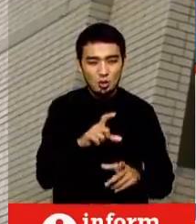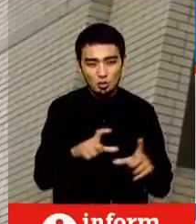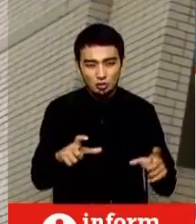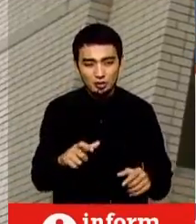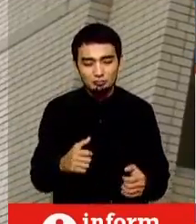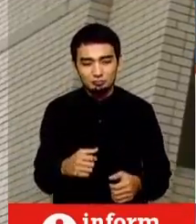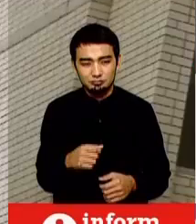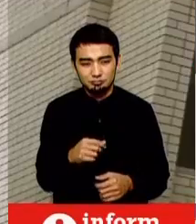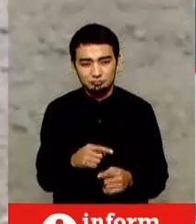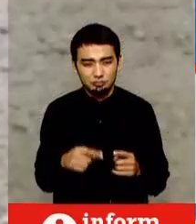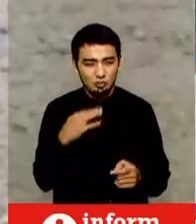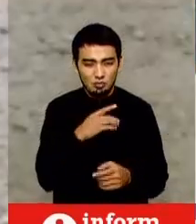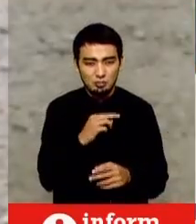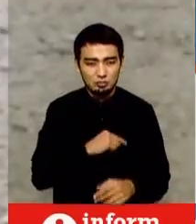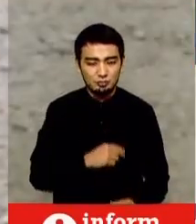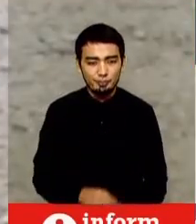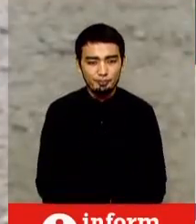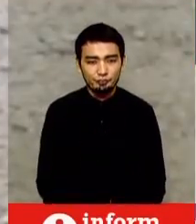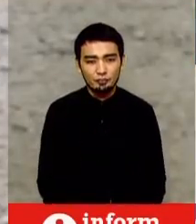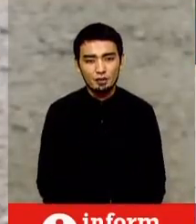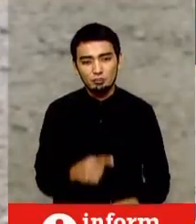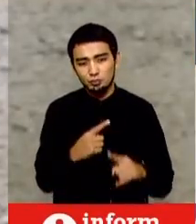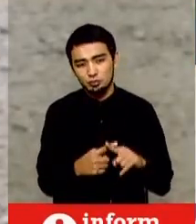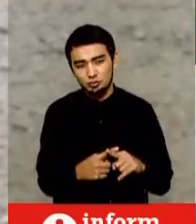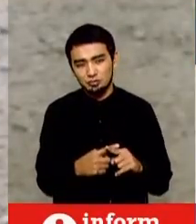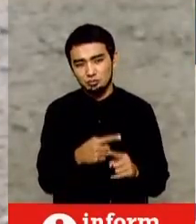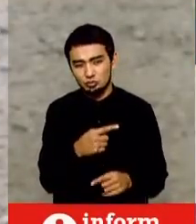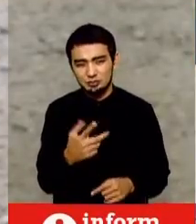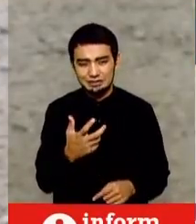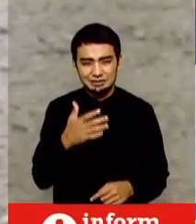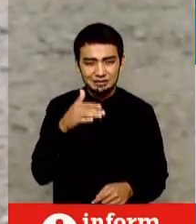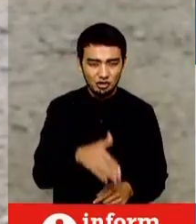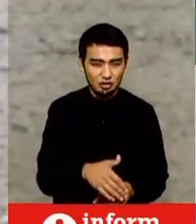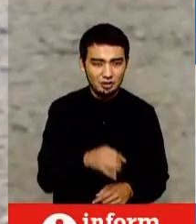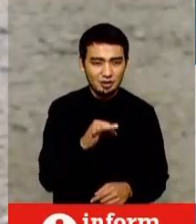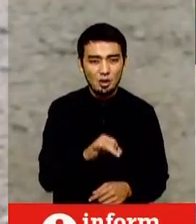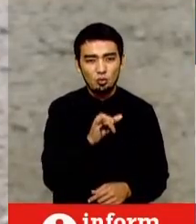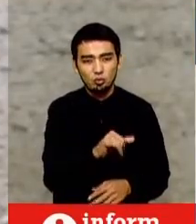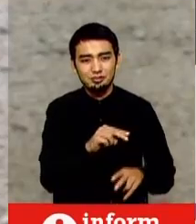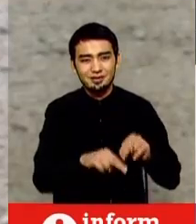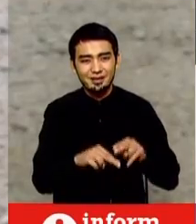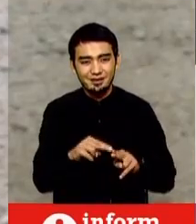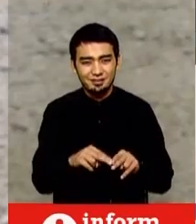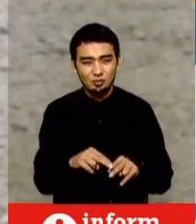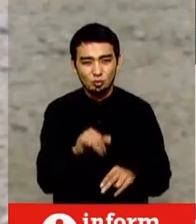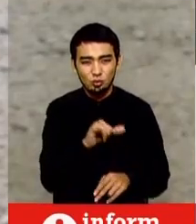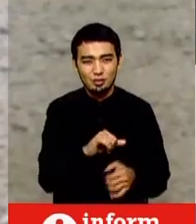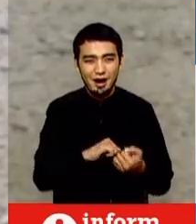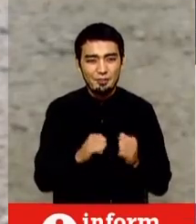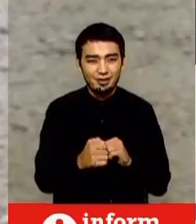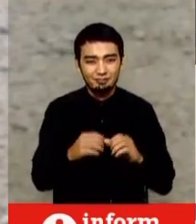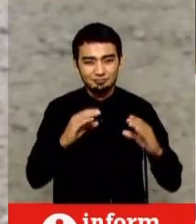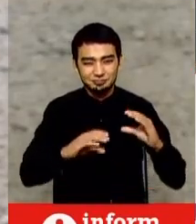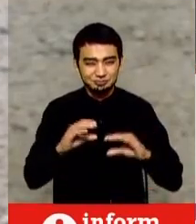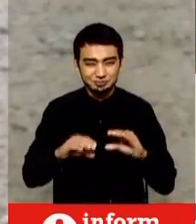трудятся целыми поколениями. Плюс-минус 300 тысяч – это ориентир, но у строителей... У каменщиков